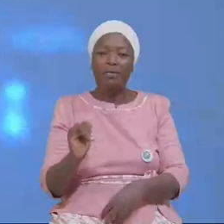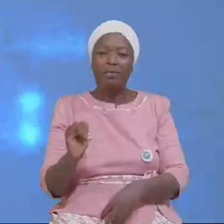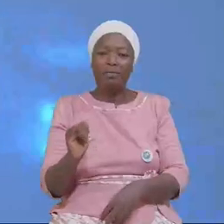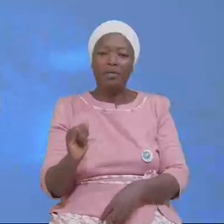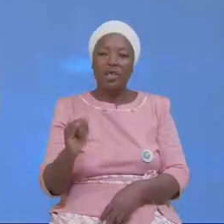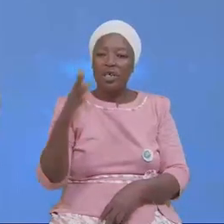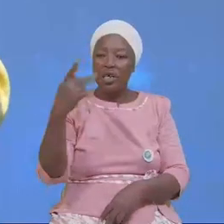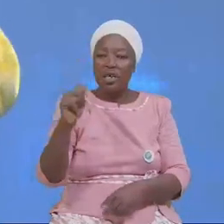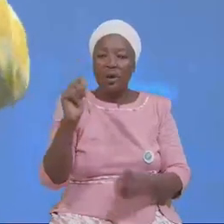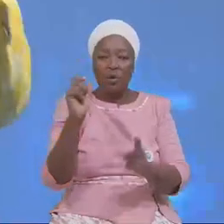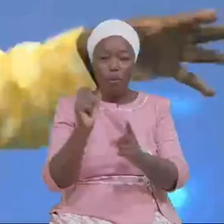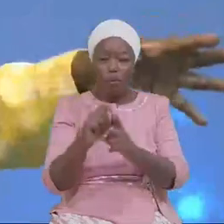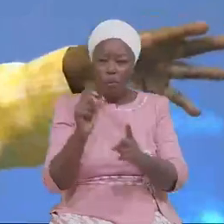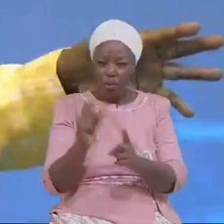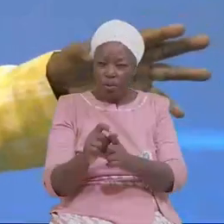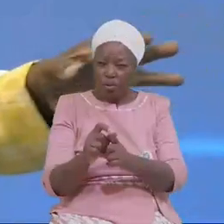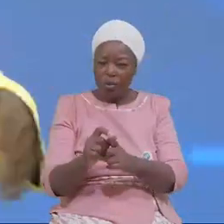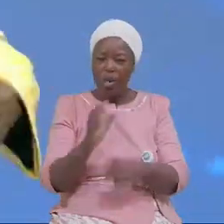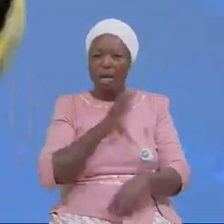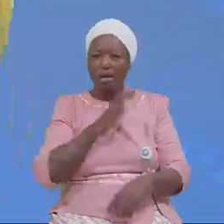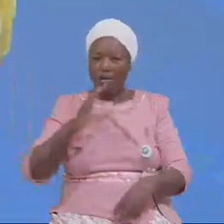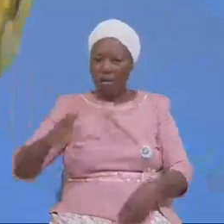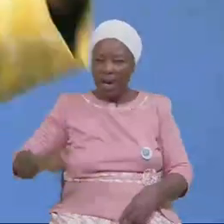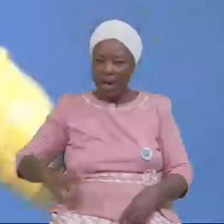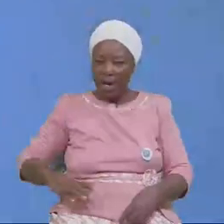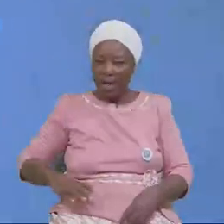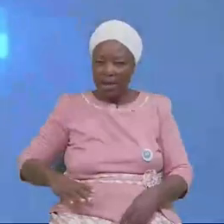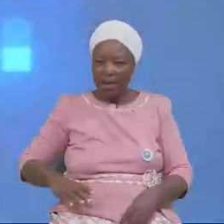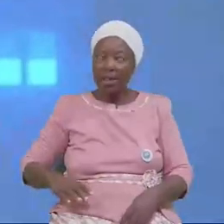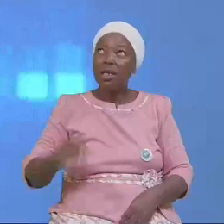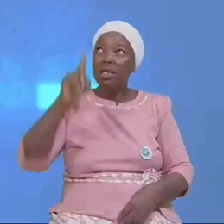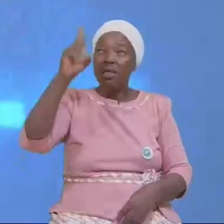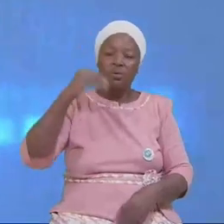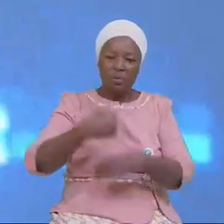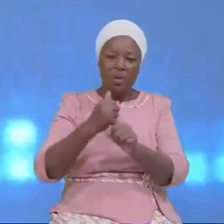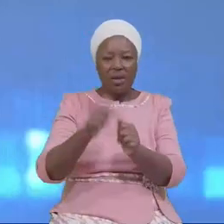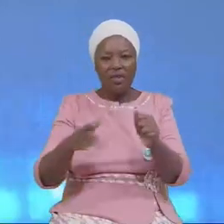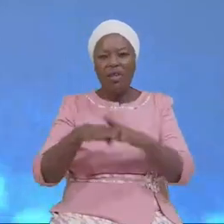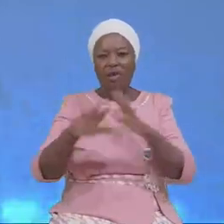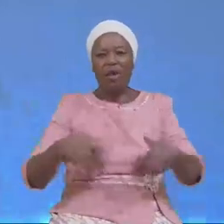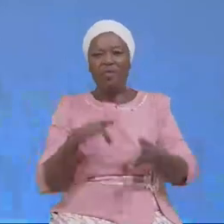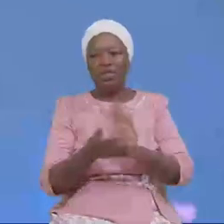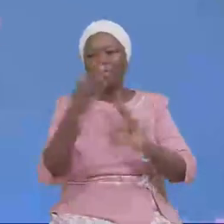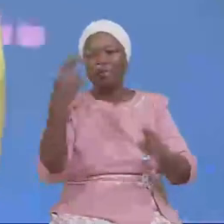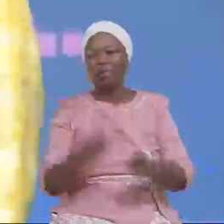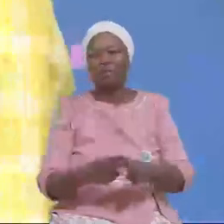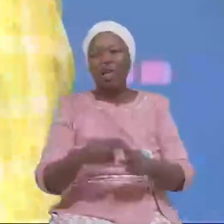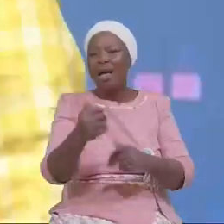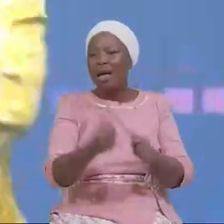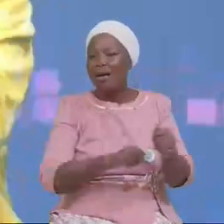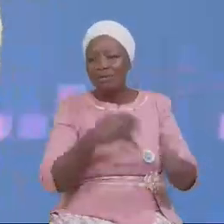par la parole, le Christ. C'est-à-dire, il va tout créer dans votre